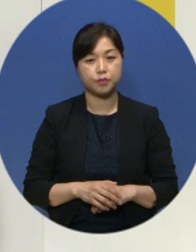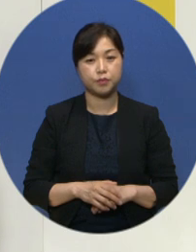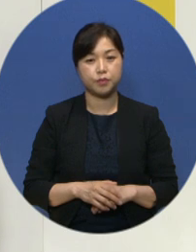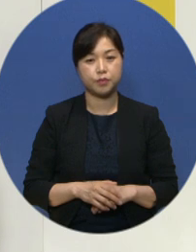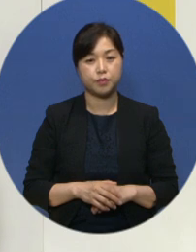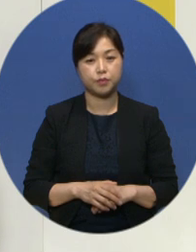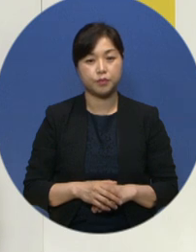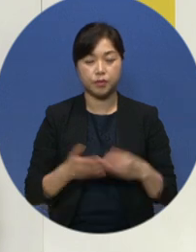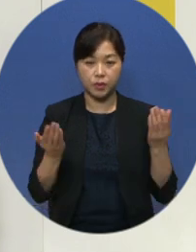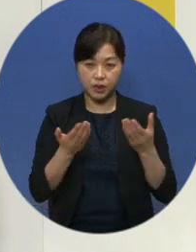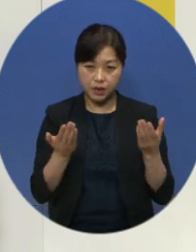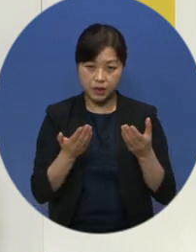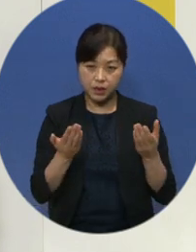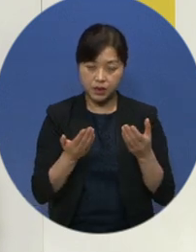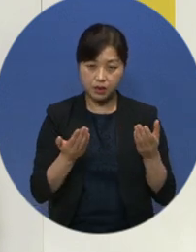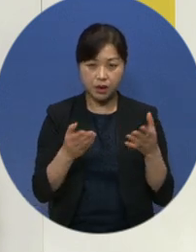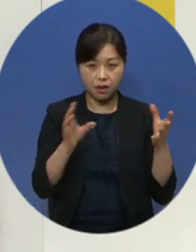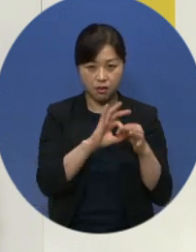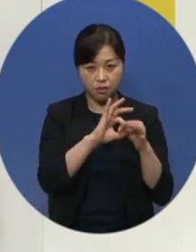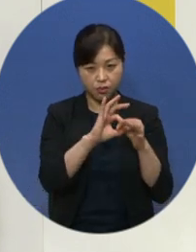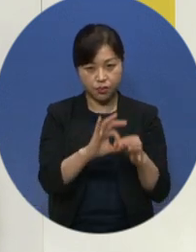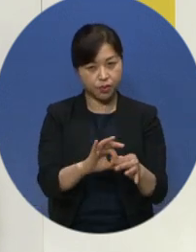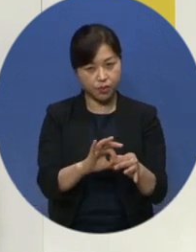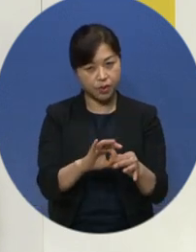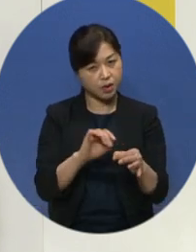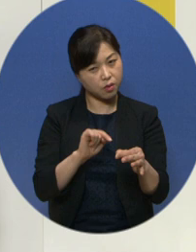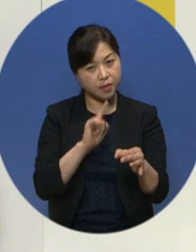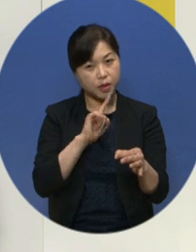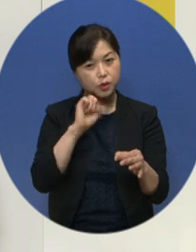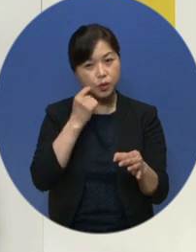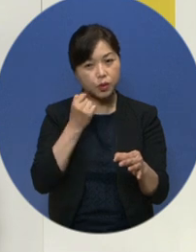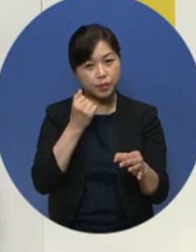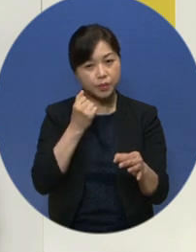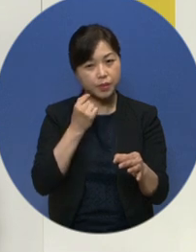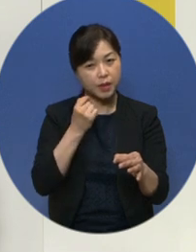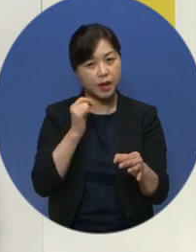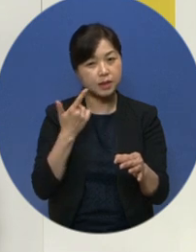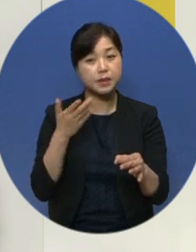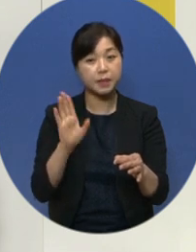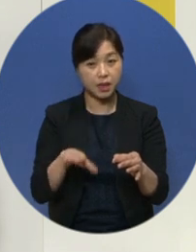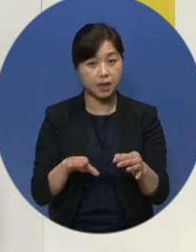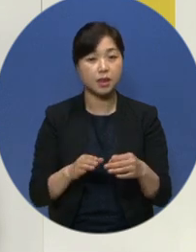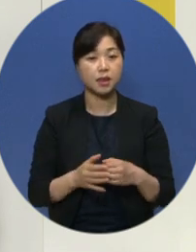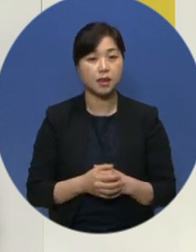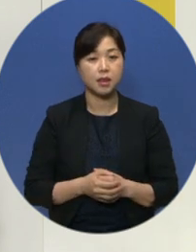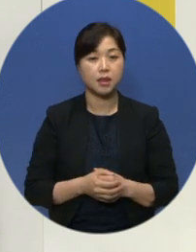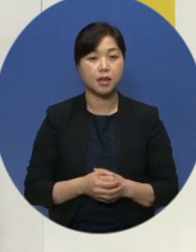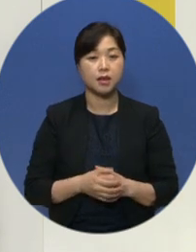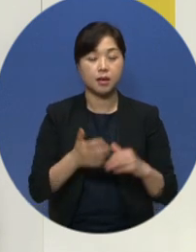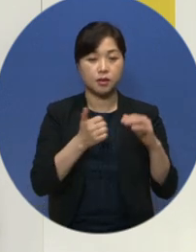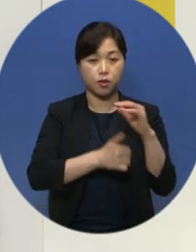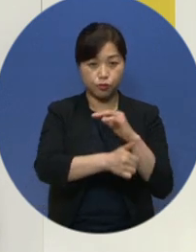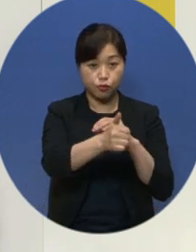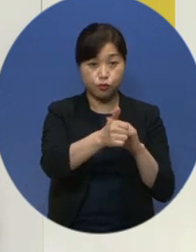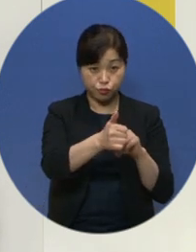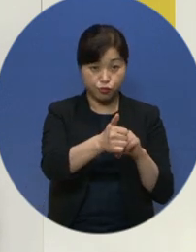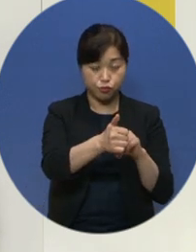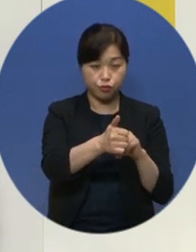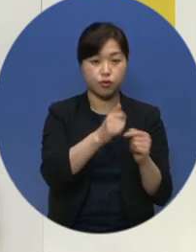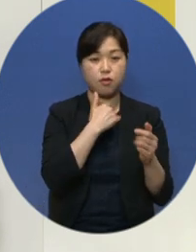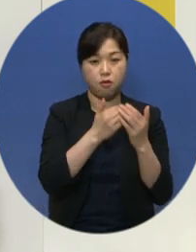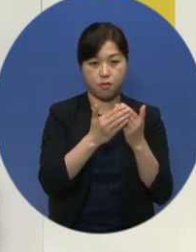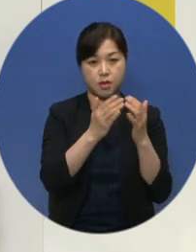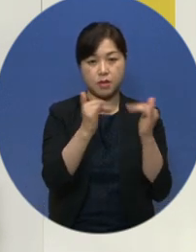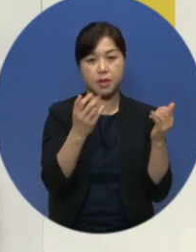뭐 일에 연속이라고 보기 있는 좀 힘들수도 있지만 에 또 그 선수 출신들이 많이 있기 때문에